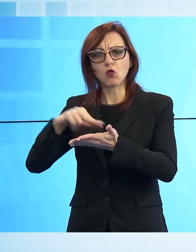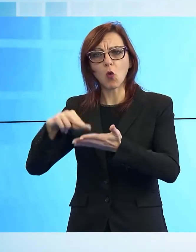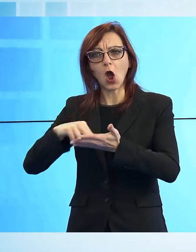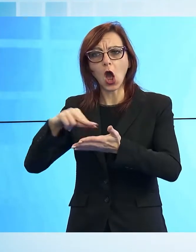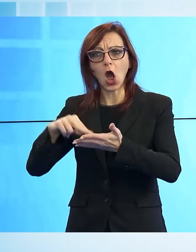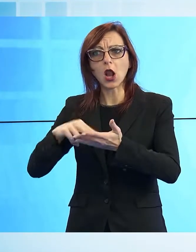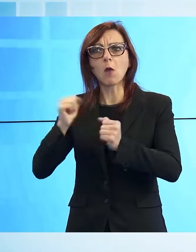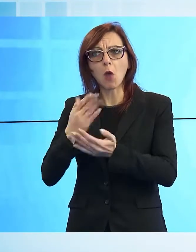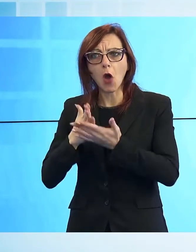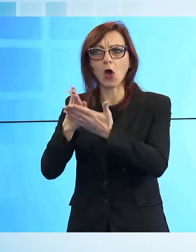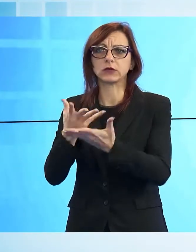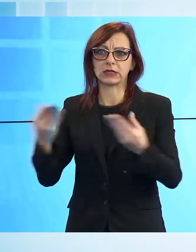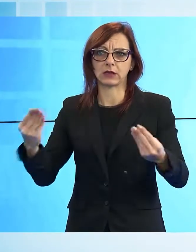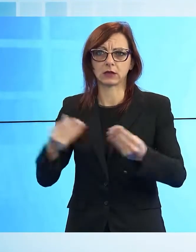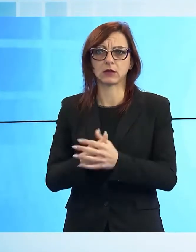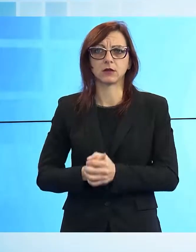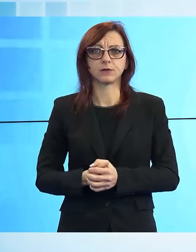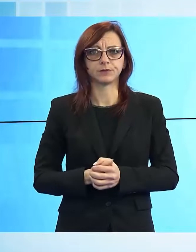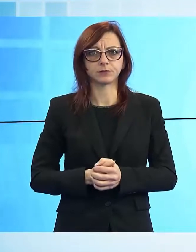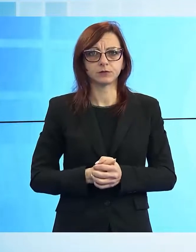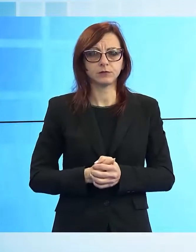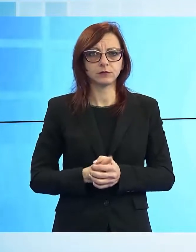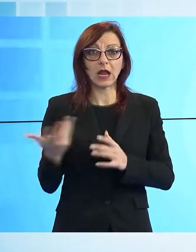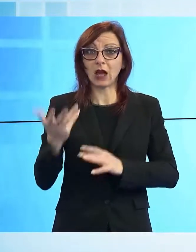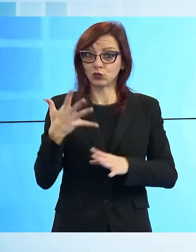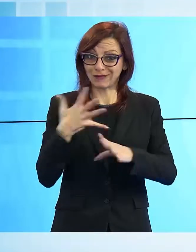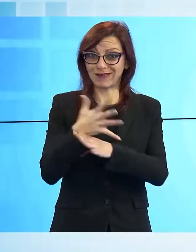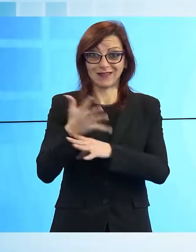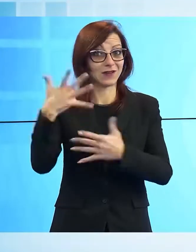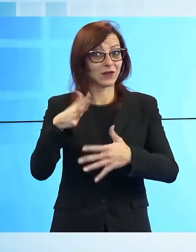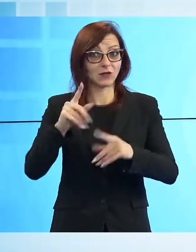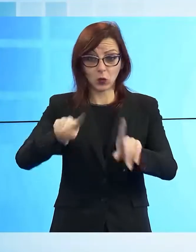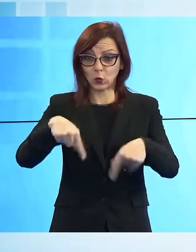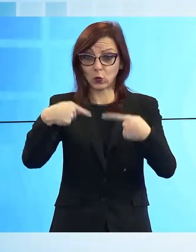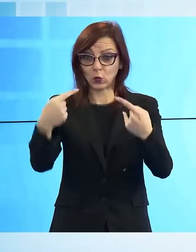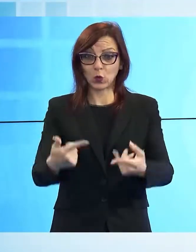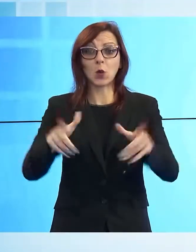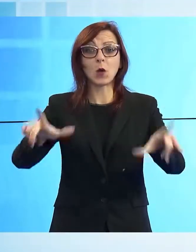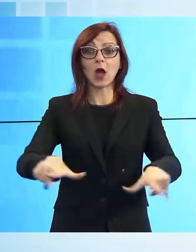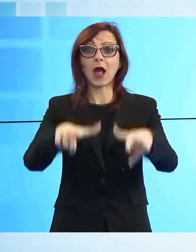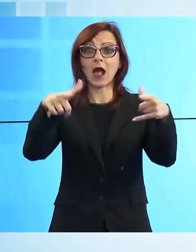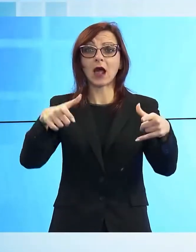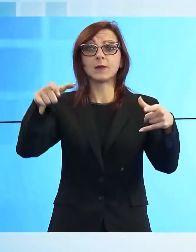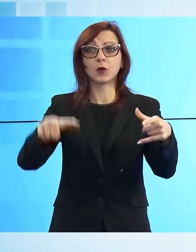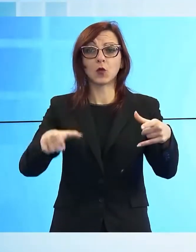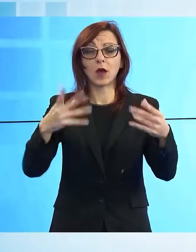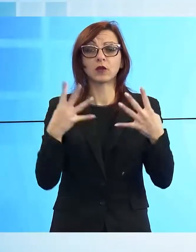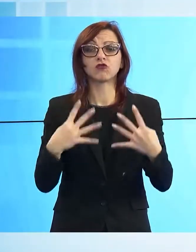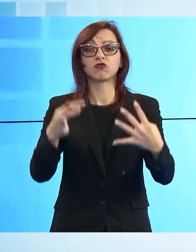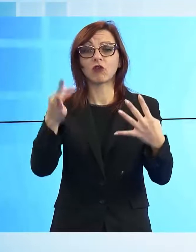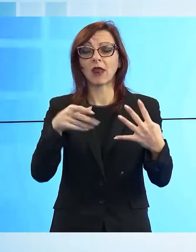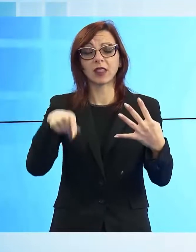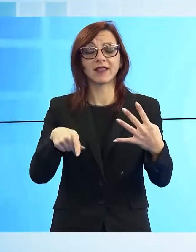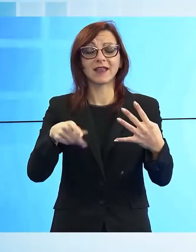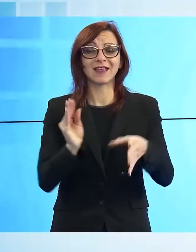può fare molto. Dopo gli interventi delle autorità, la mattinata è proseguita con la messa a dimora nel giardino della scuola di una quercia